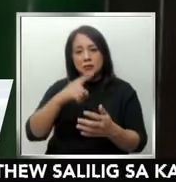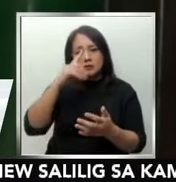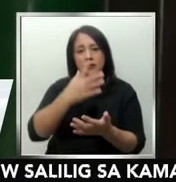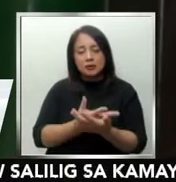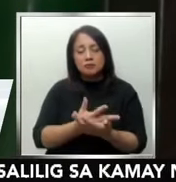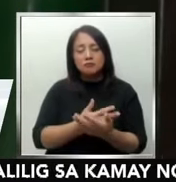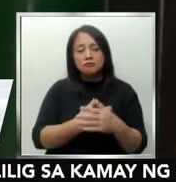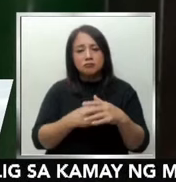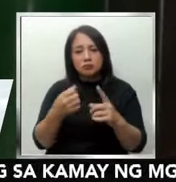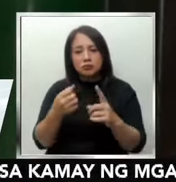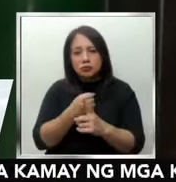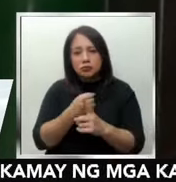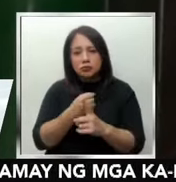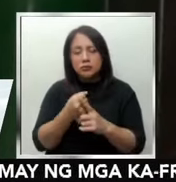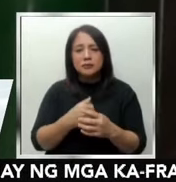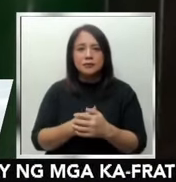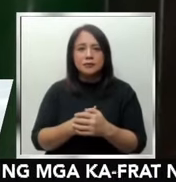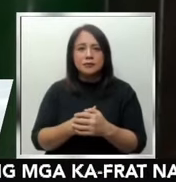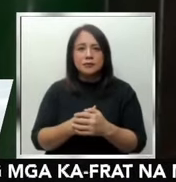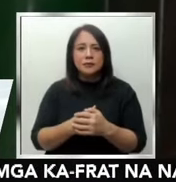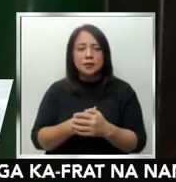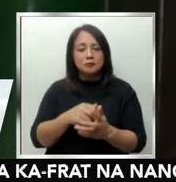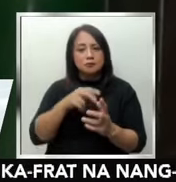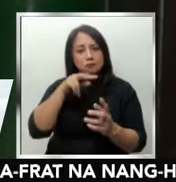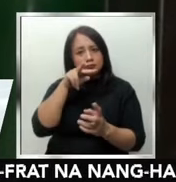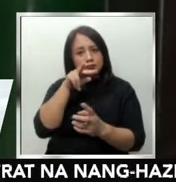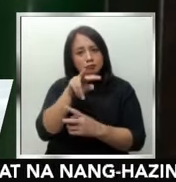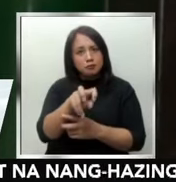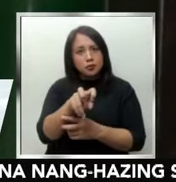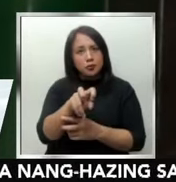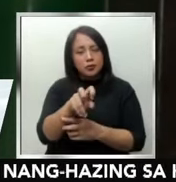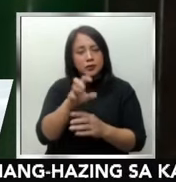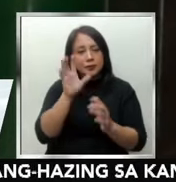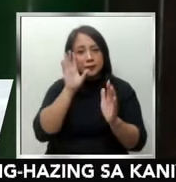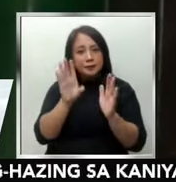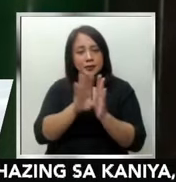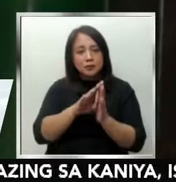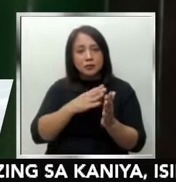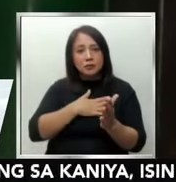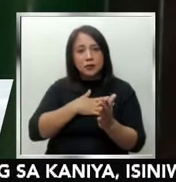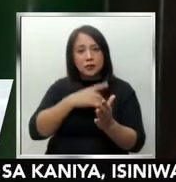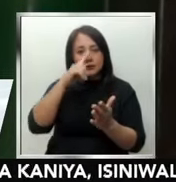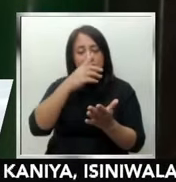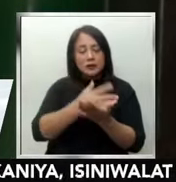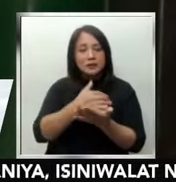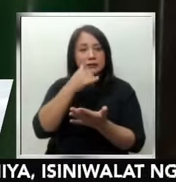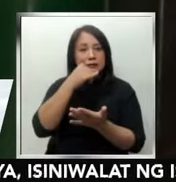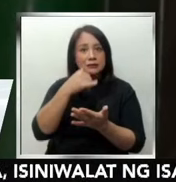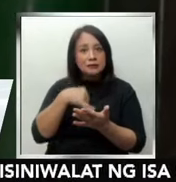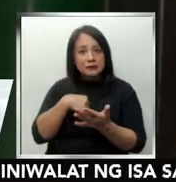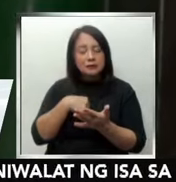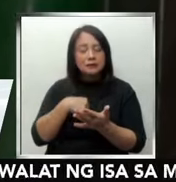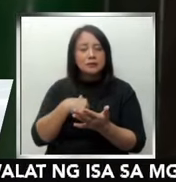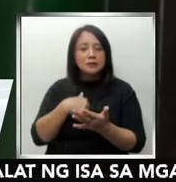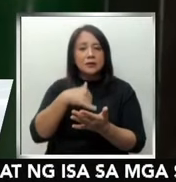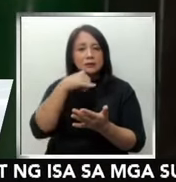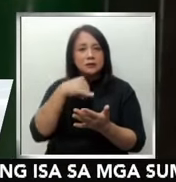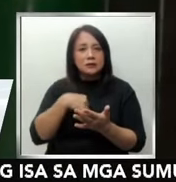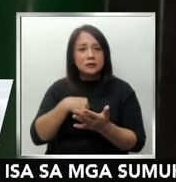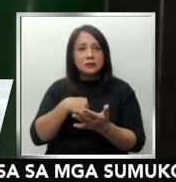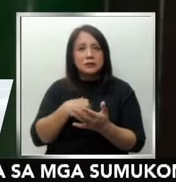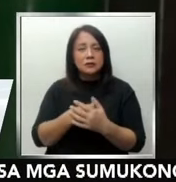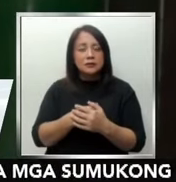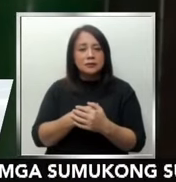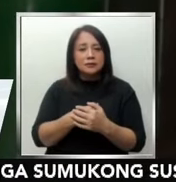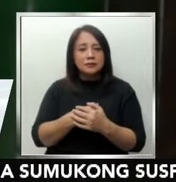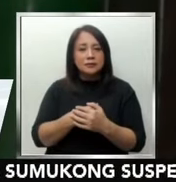ah When I saw the the picture of my son kahapon when ah He was no